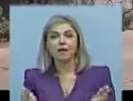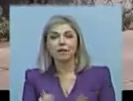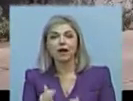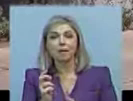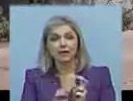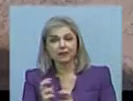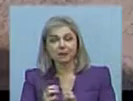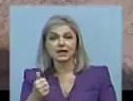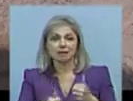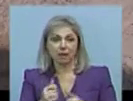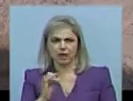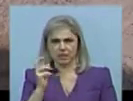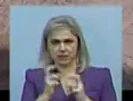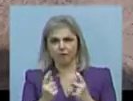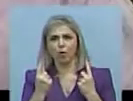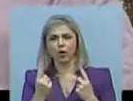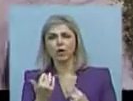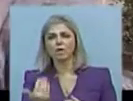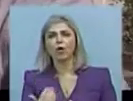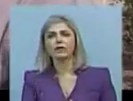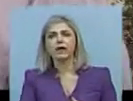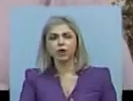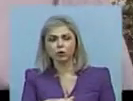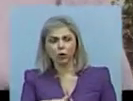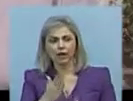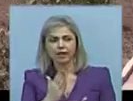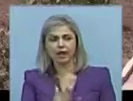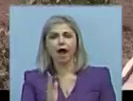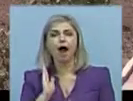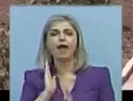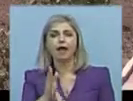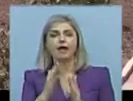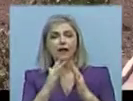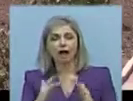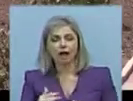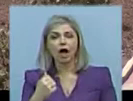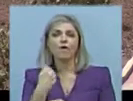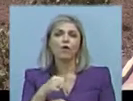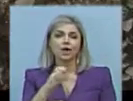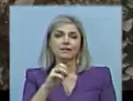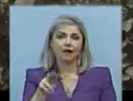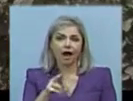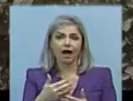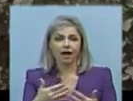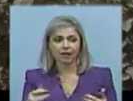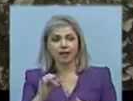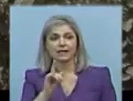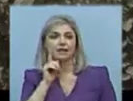підприємствами змагається і завод. На його території розташована алея ялинок, фруктовий сад, виноградник, зелені